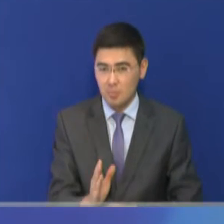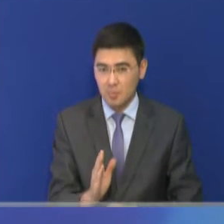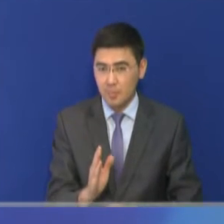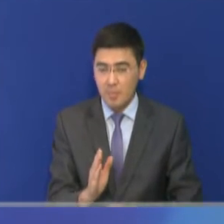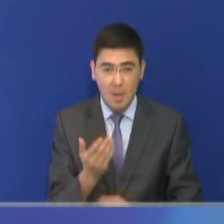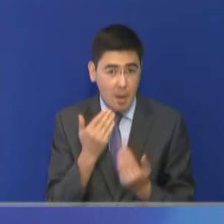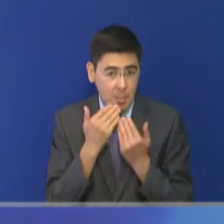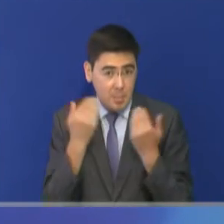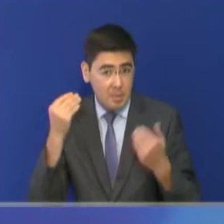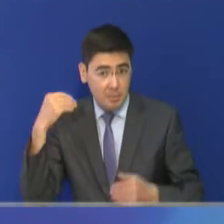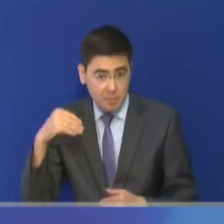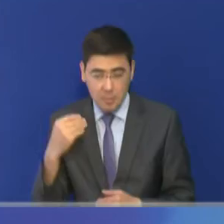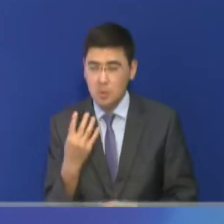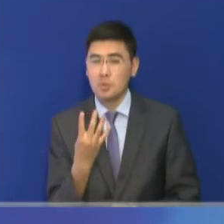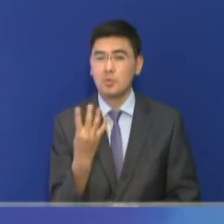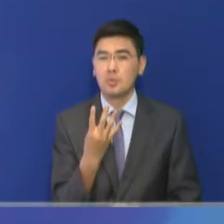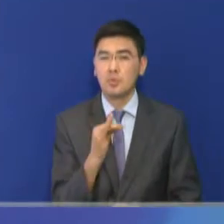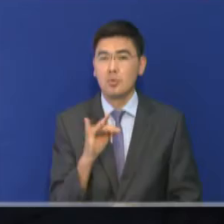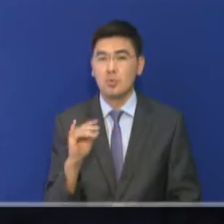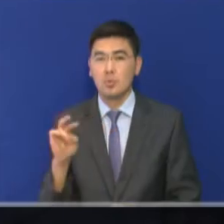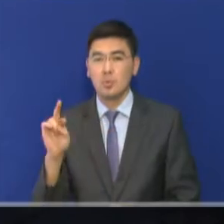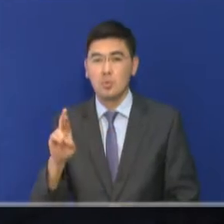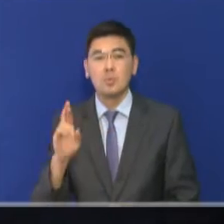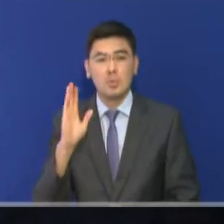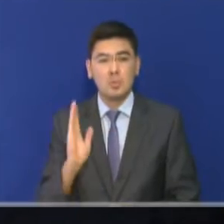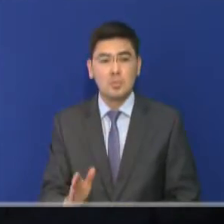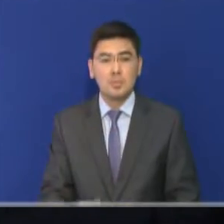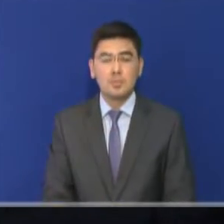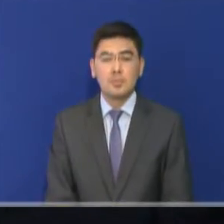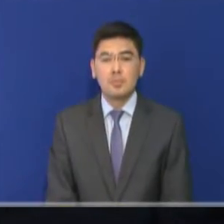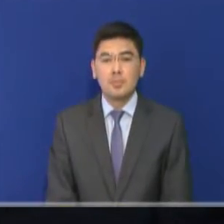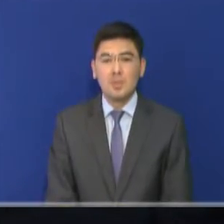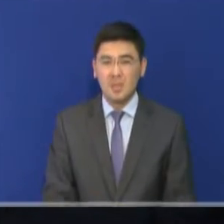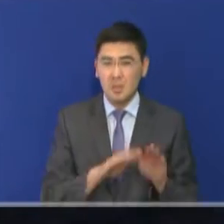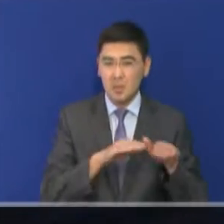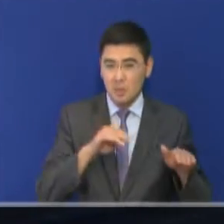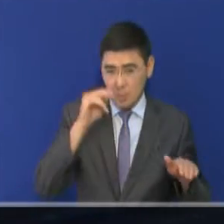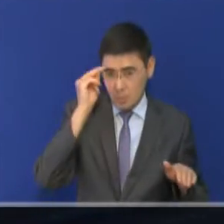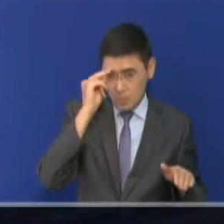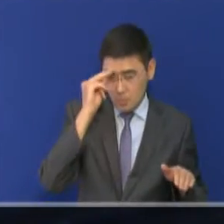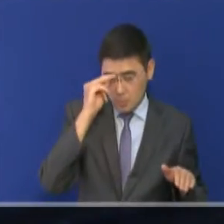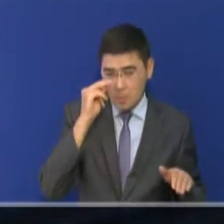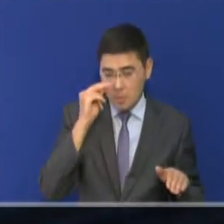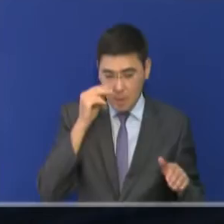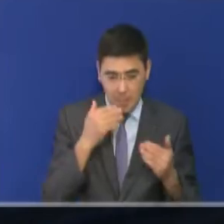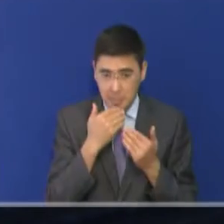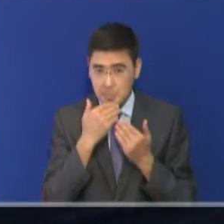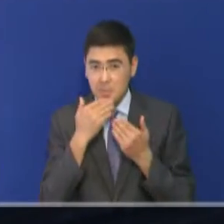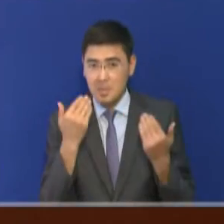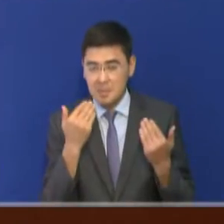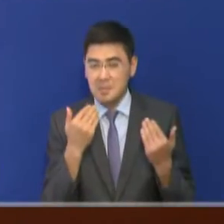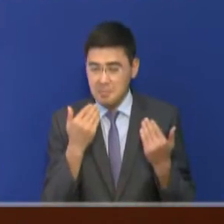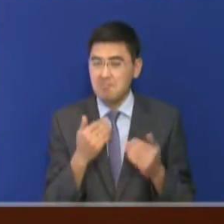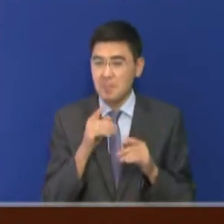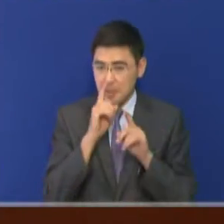последнего звонка, то пройдет он 4 июня. Учебный год для школьников Семей, как и во всем Казахстане, заканчивается